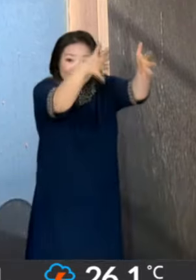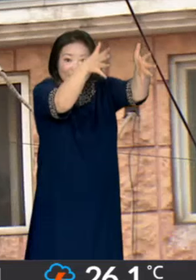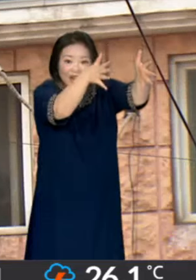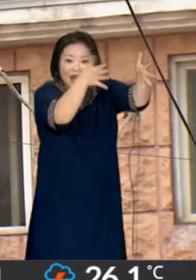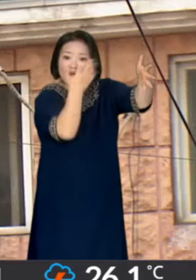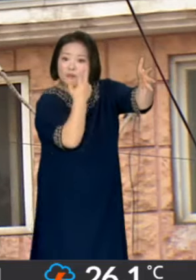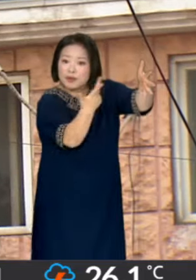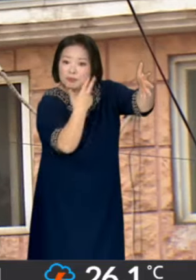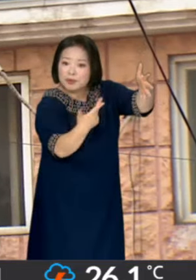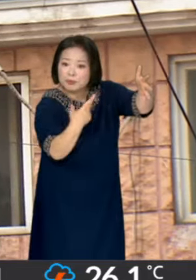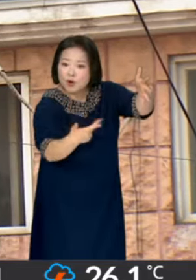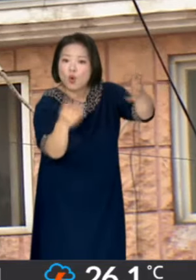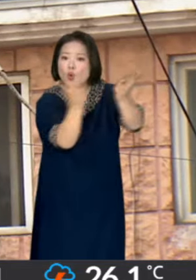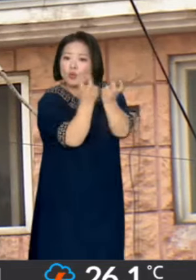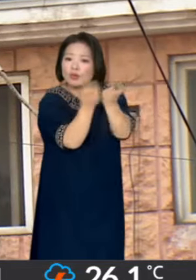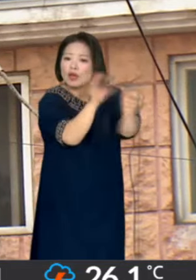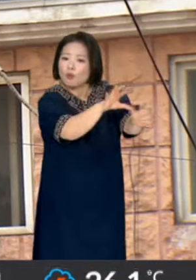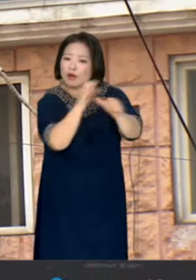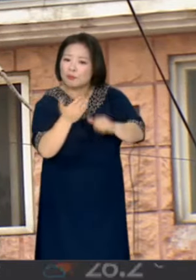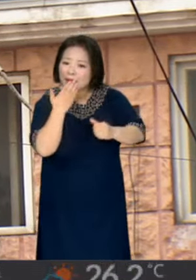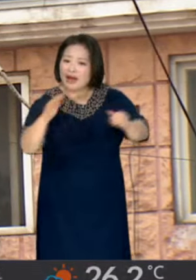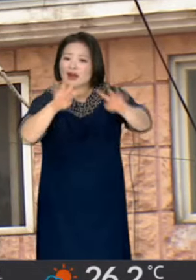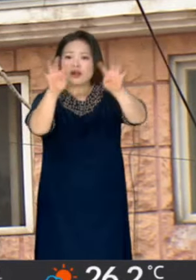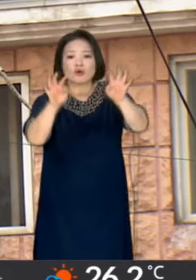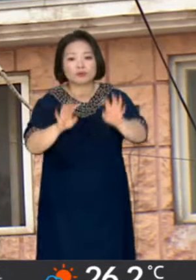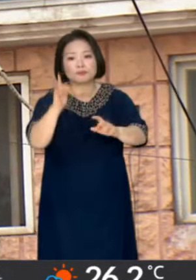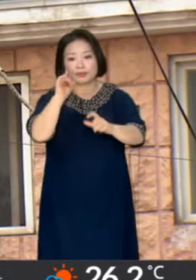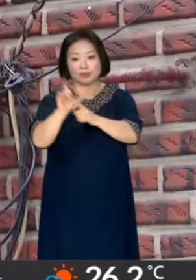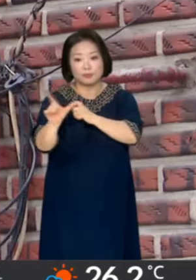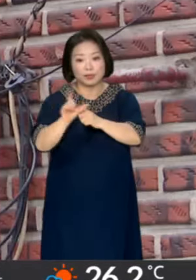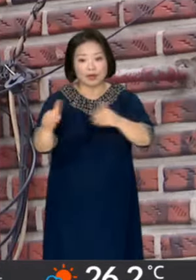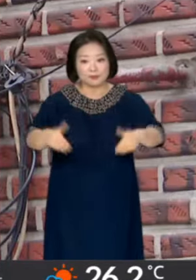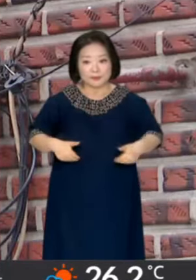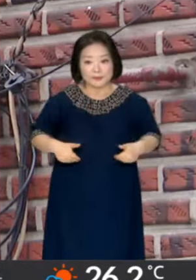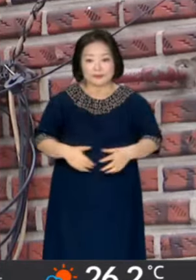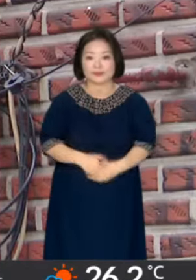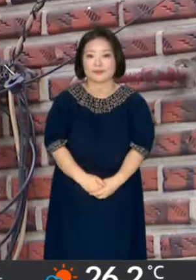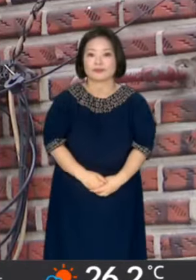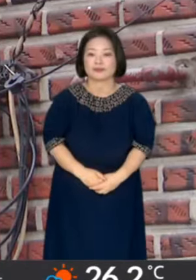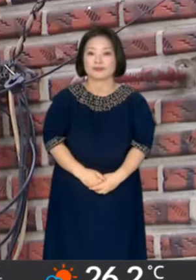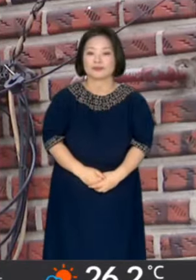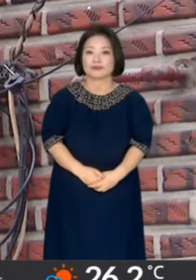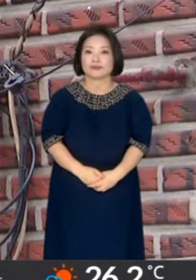필요하다는 의견이 나오고 있습니다. 연합뉴스TV 김수강입니다.